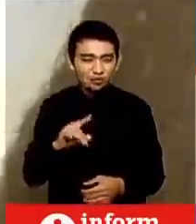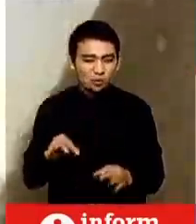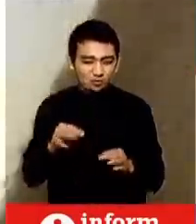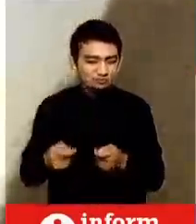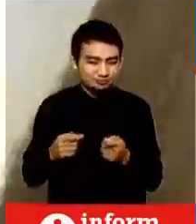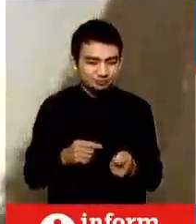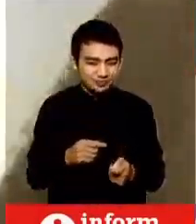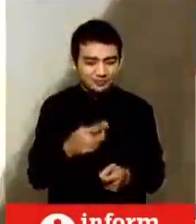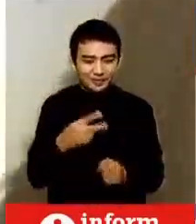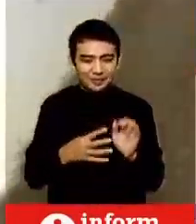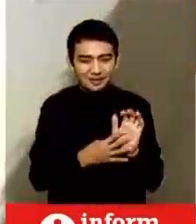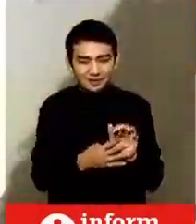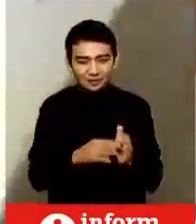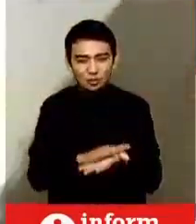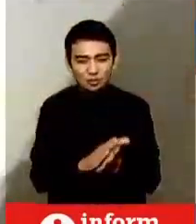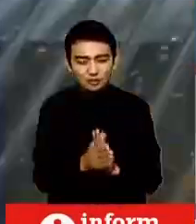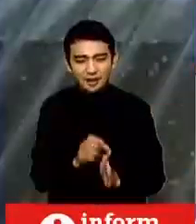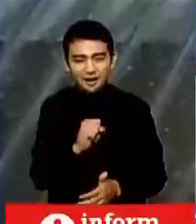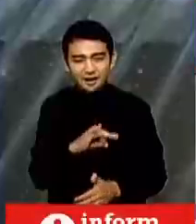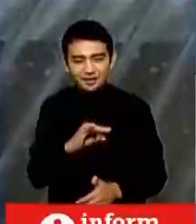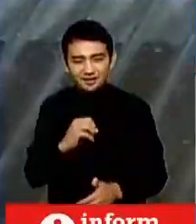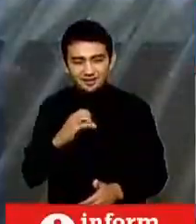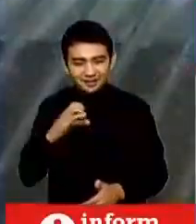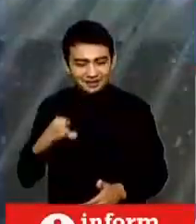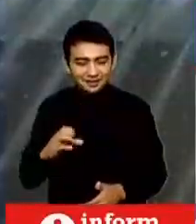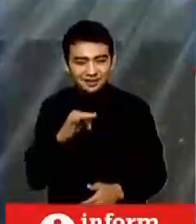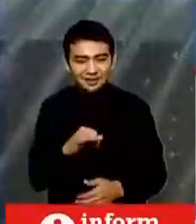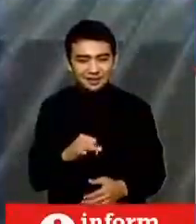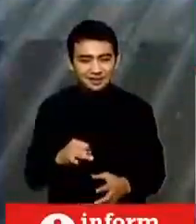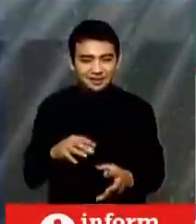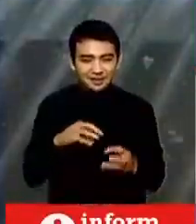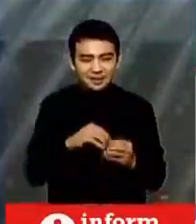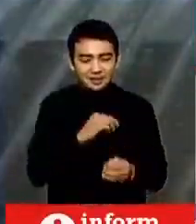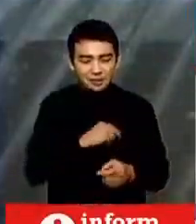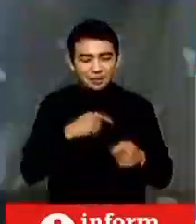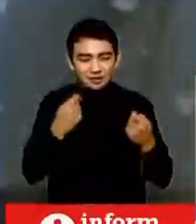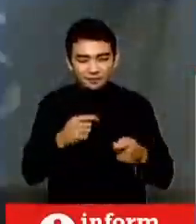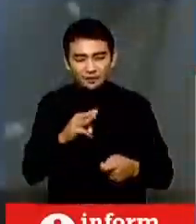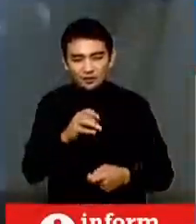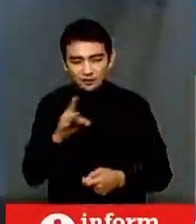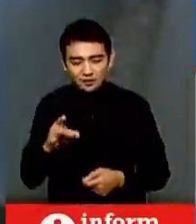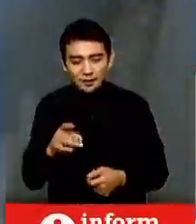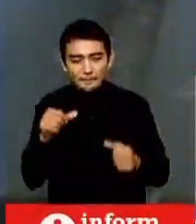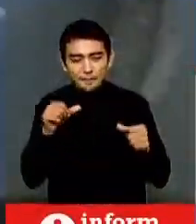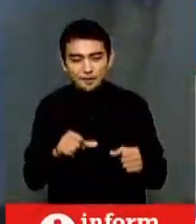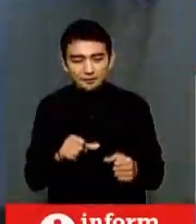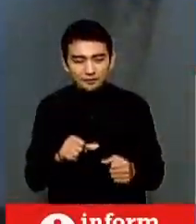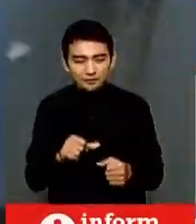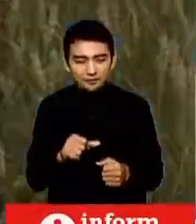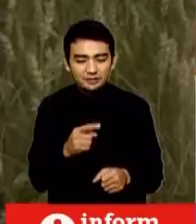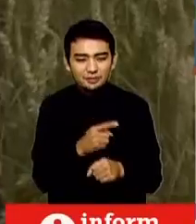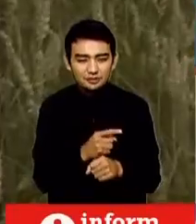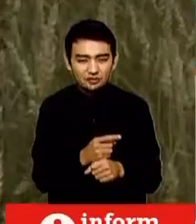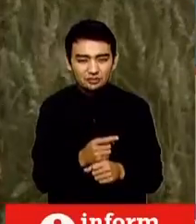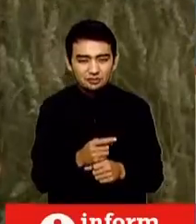статьей 29 договора о ЕАЭС члены союза во взаимной торговле товарами вправе применять ограничения